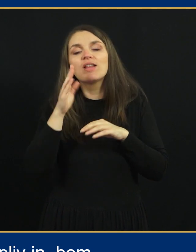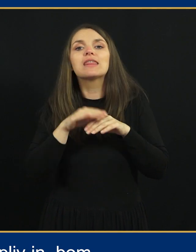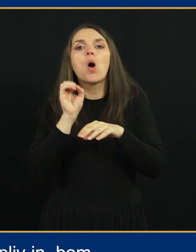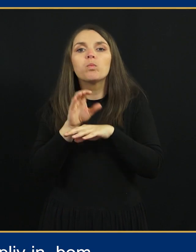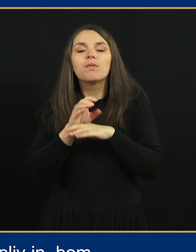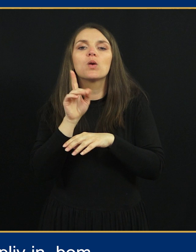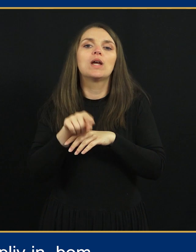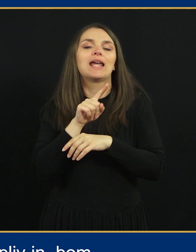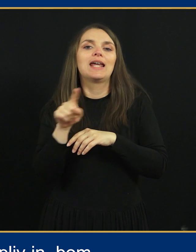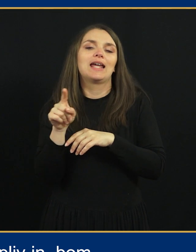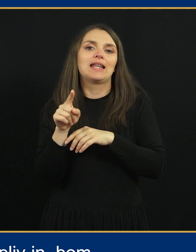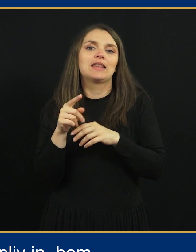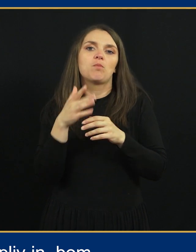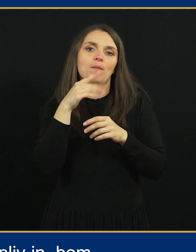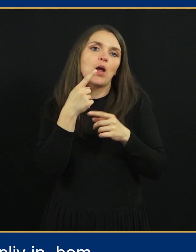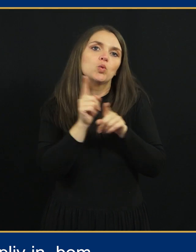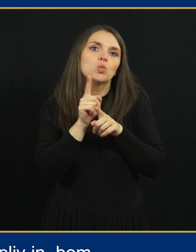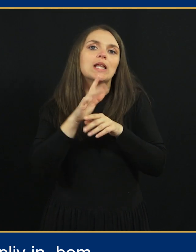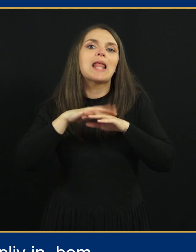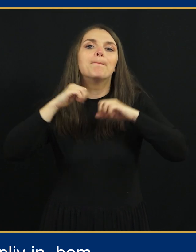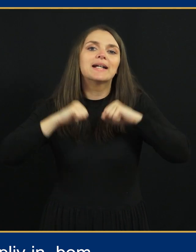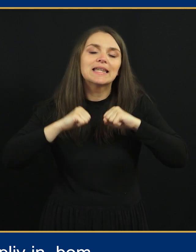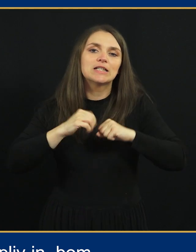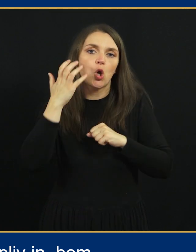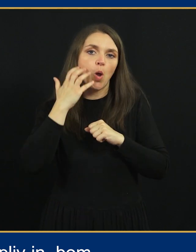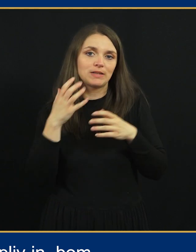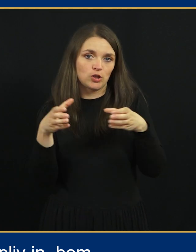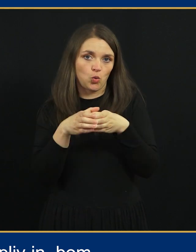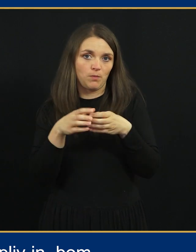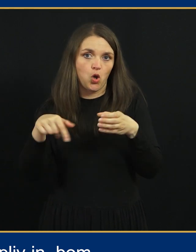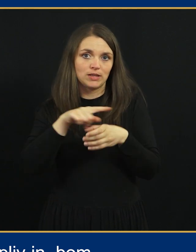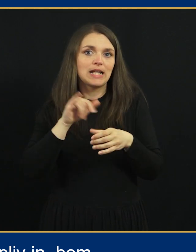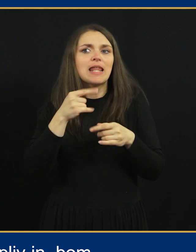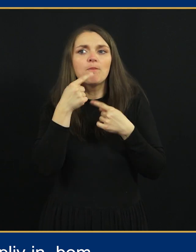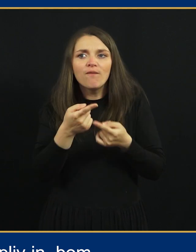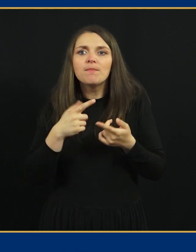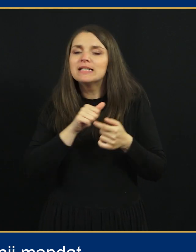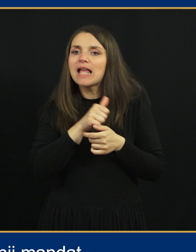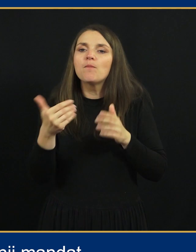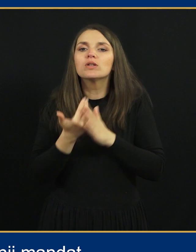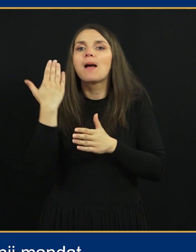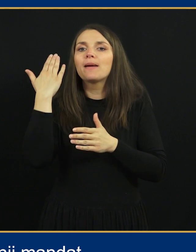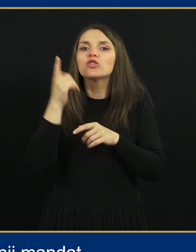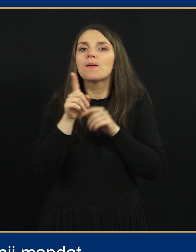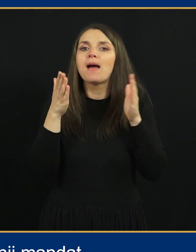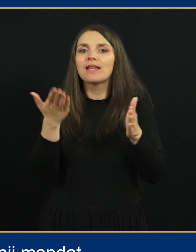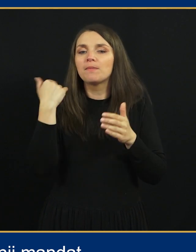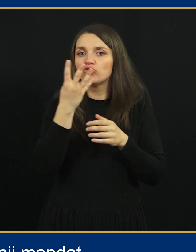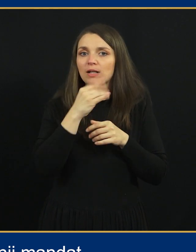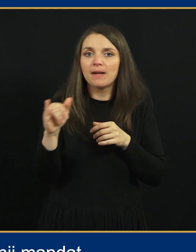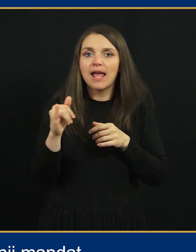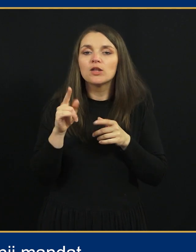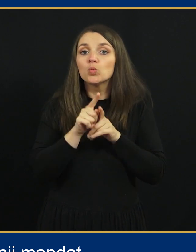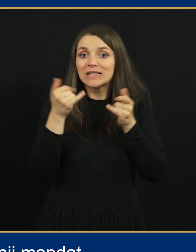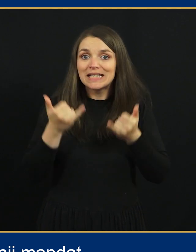problematike in seveda na vpliv in, bom rekel, tudi pritisk sami romske skupnosti. Naj povem, da smo samo za prejšnji